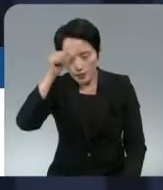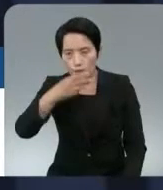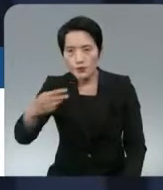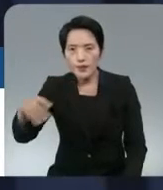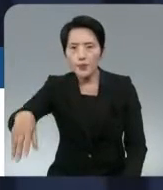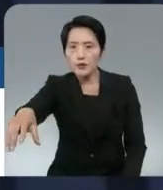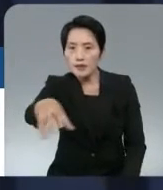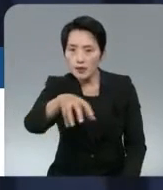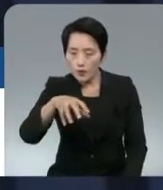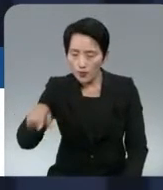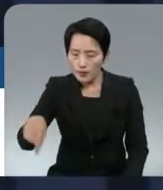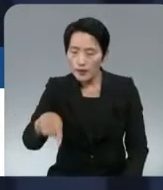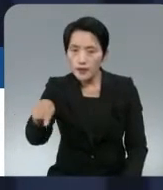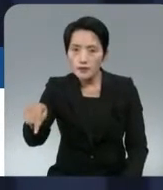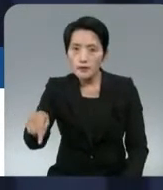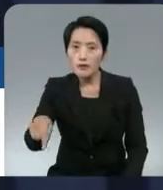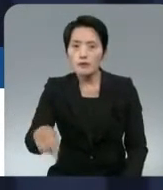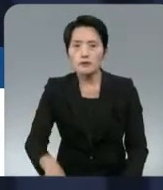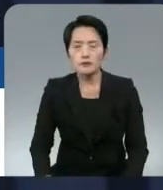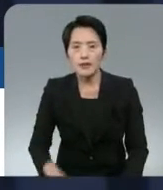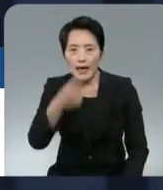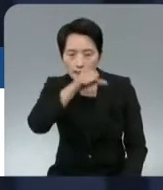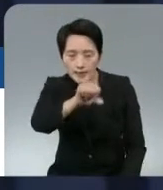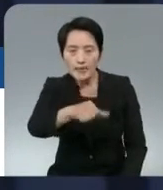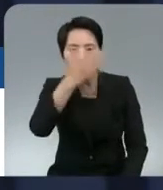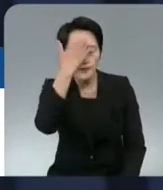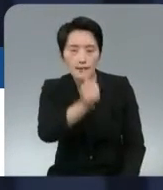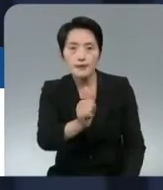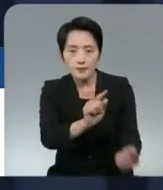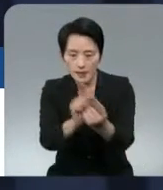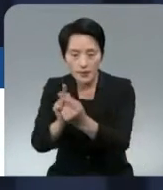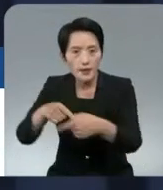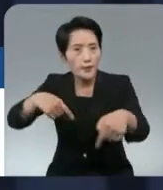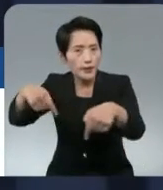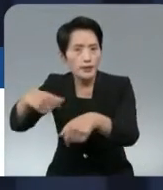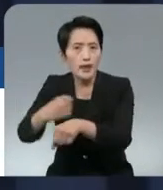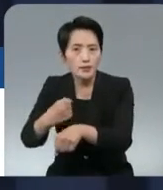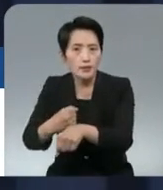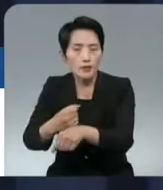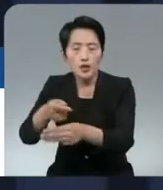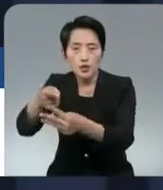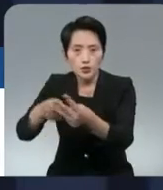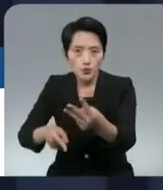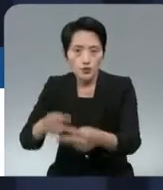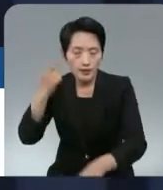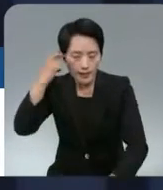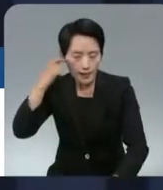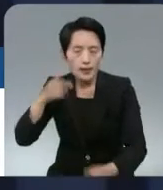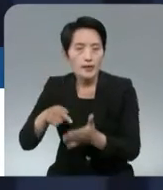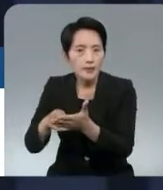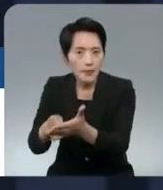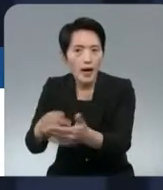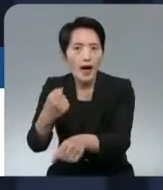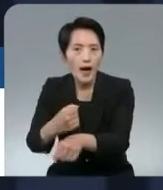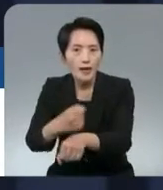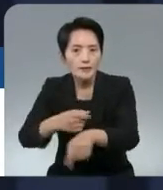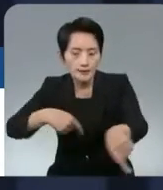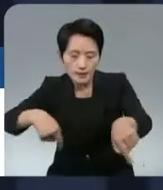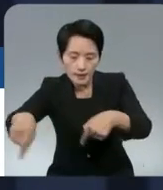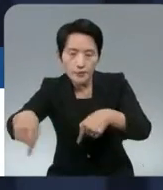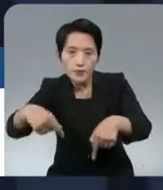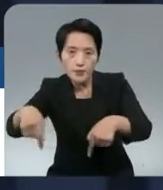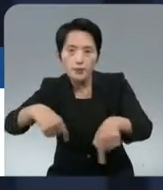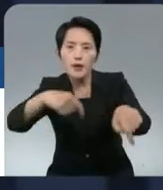er wird am Korea asian-gipfel dem Asian Plus 3-gipfel und dem Ostasien Gipfel teilnehmen dabei